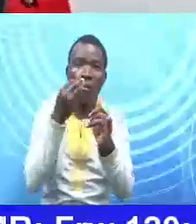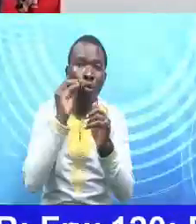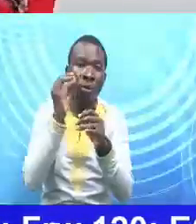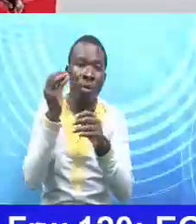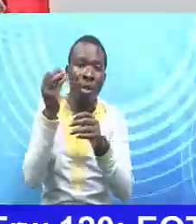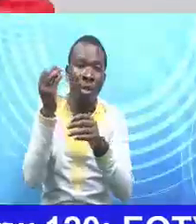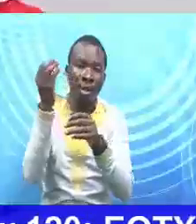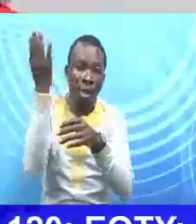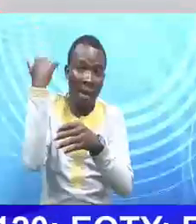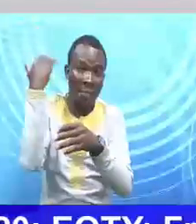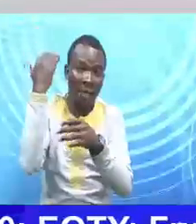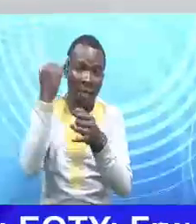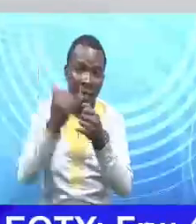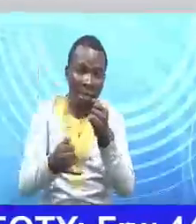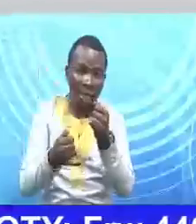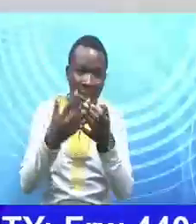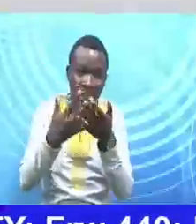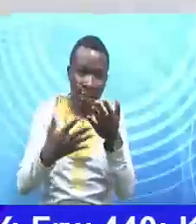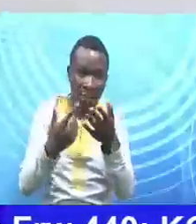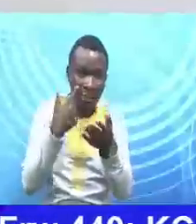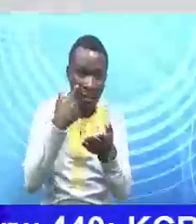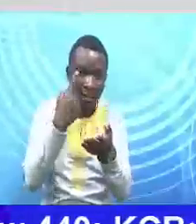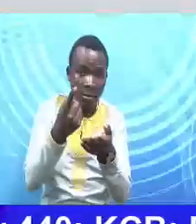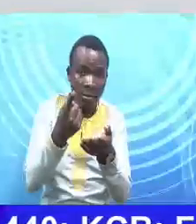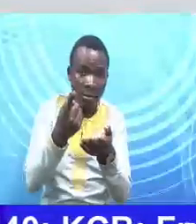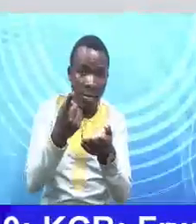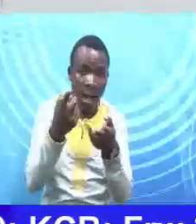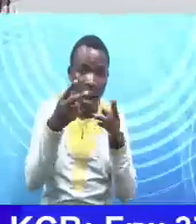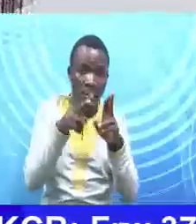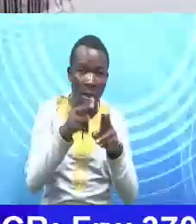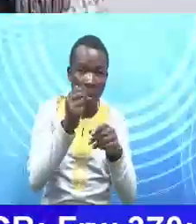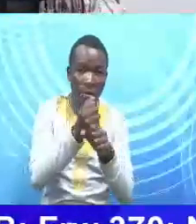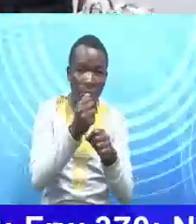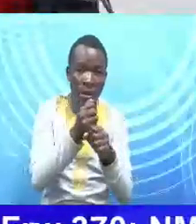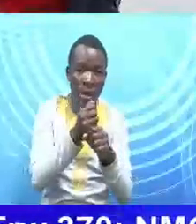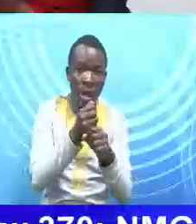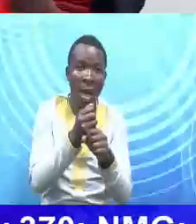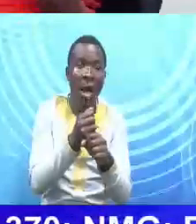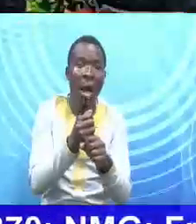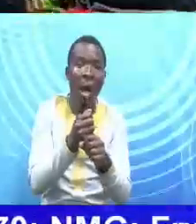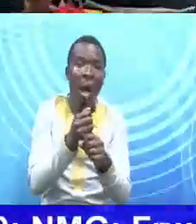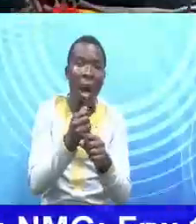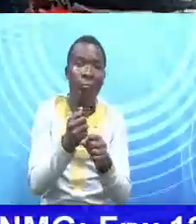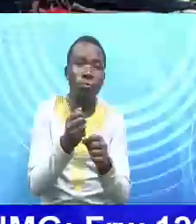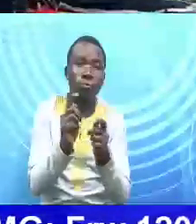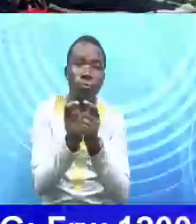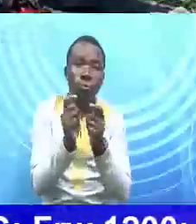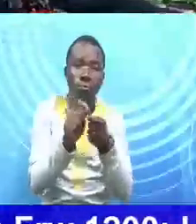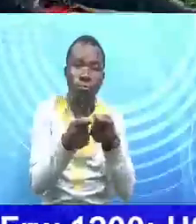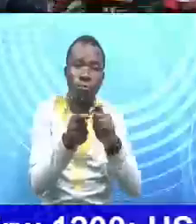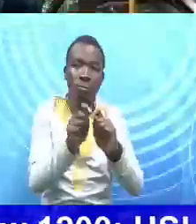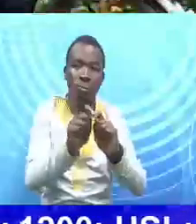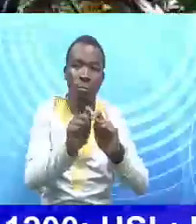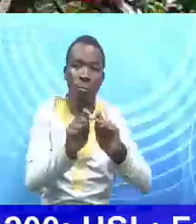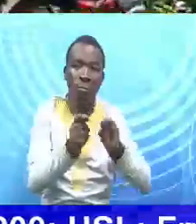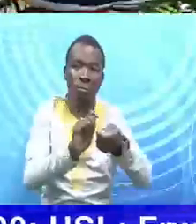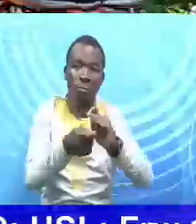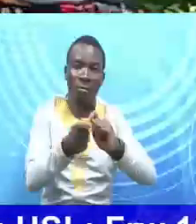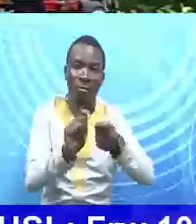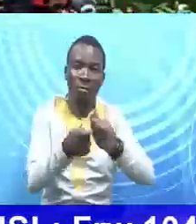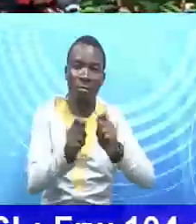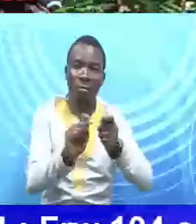hanyuma urutonde tukirubona habayeho gukora update yarwo byabaye ngombwa rero dushingiye kuri urwo rutonde yuko rusubira mu